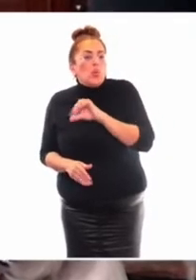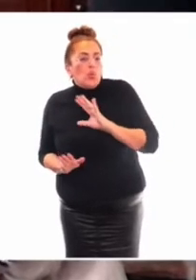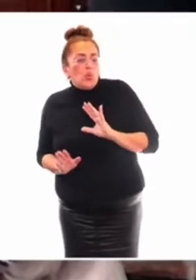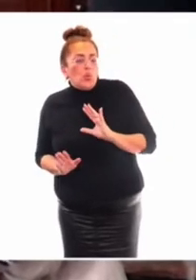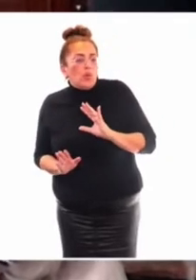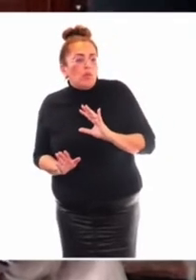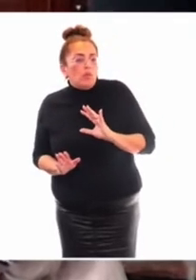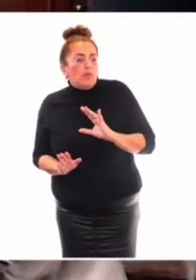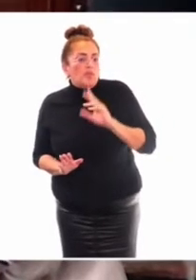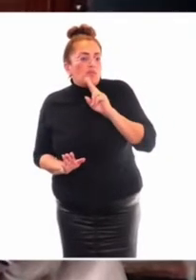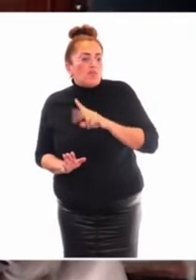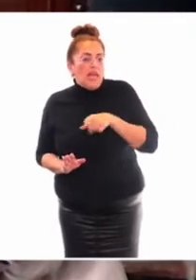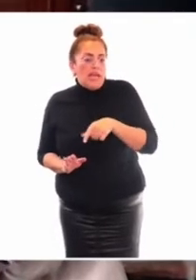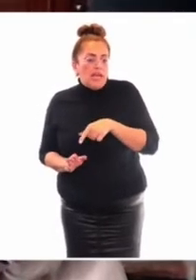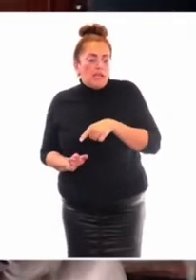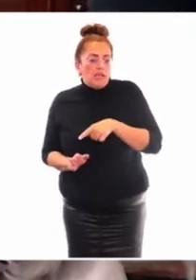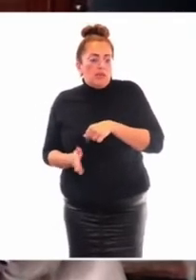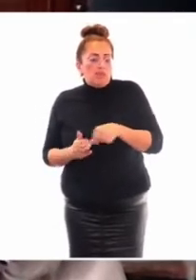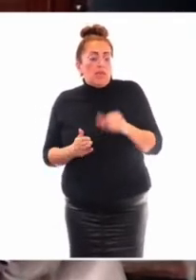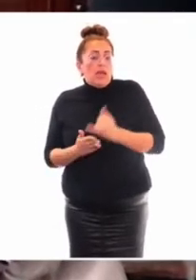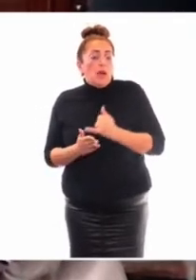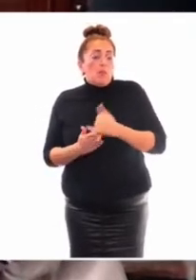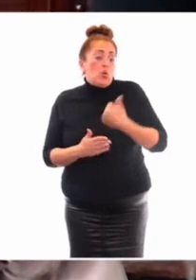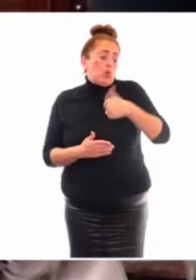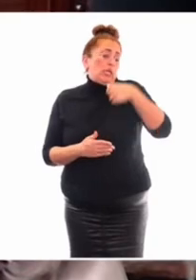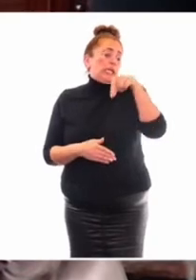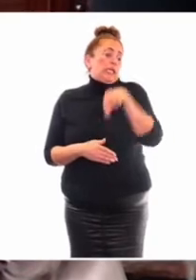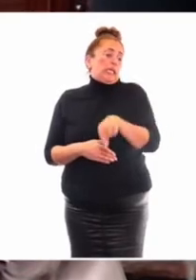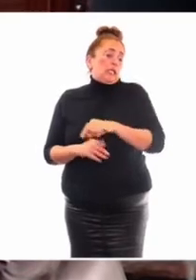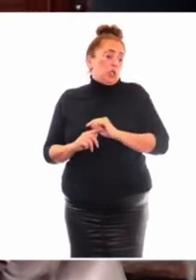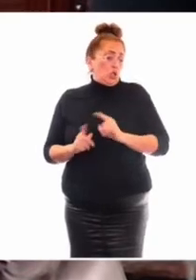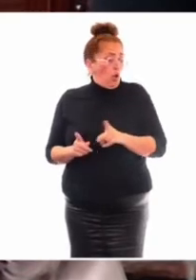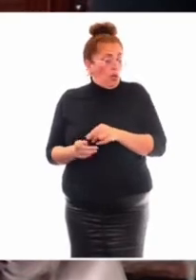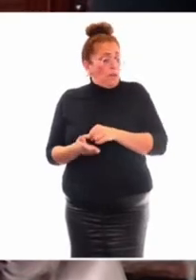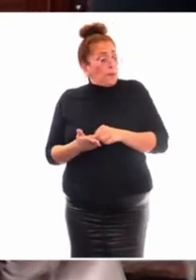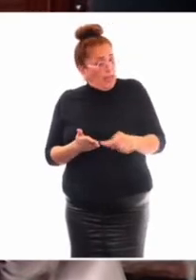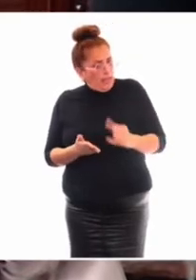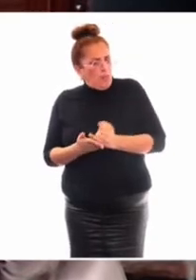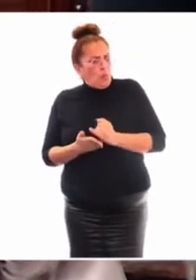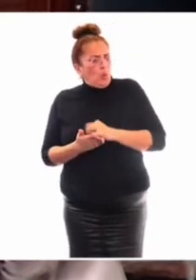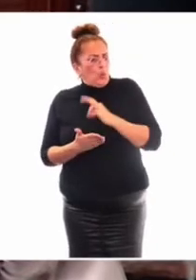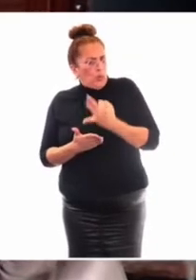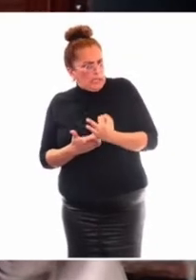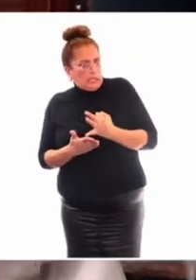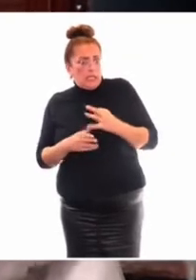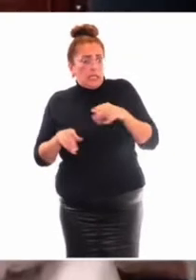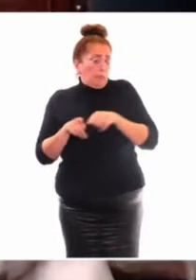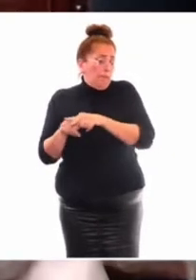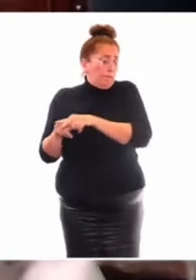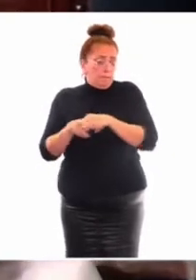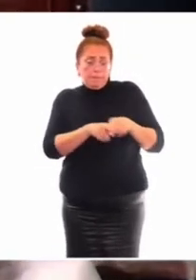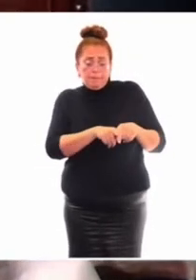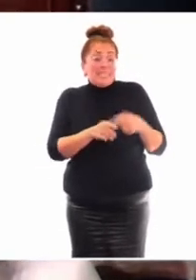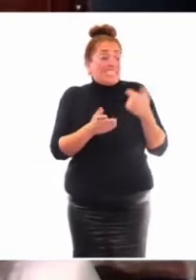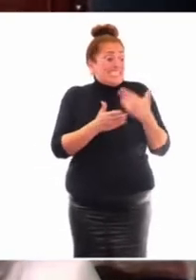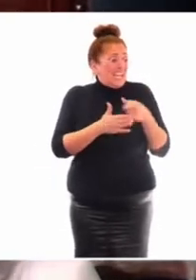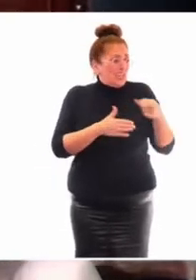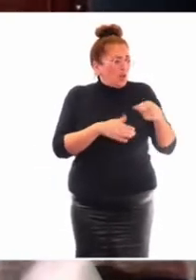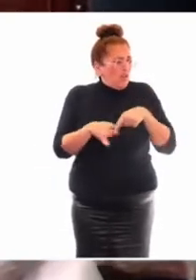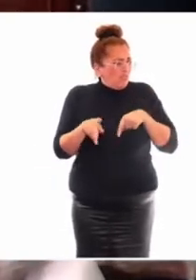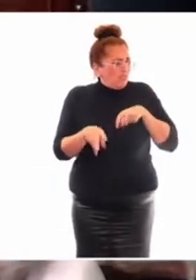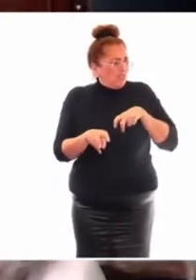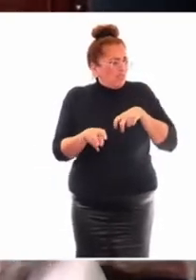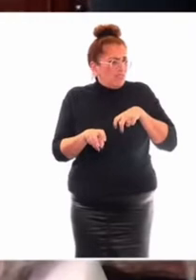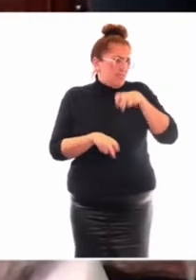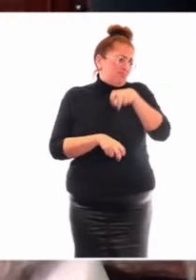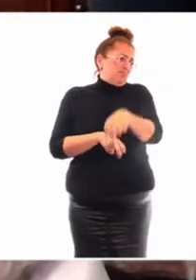impôts. Monsieur le maire, elle a dit que ces classes moyennes-là payaient des impôts. Ça ne veut pas dire que les autres n'en payent pas. C'est là que vous faites un raccourci, monsieur le maire, et que vous voulez amener